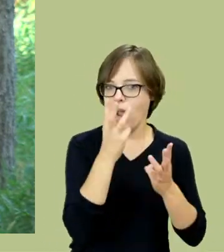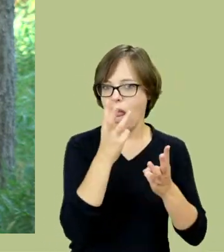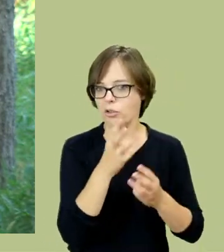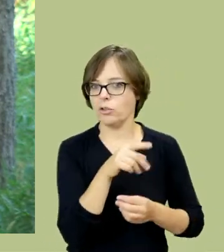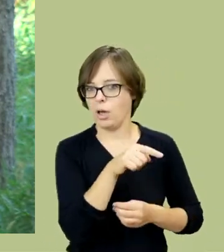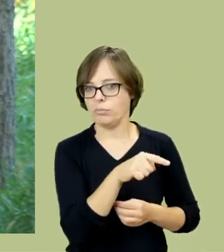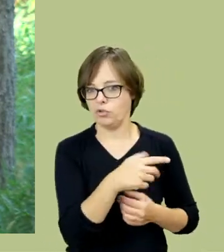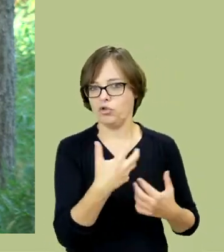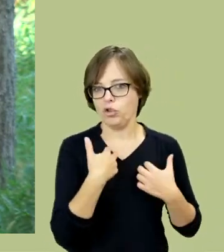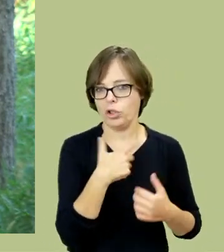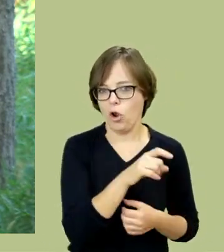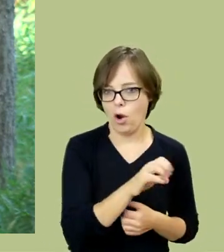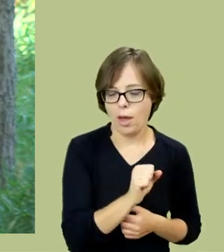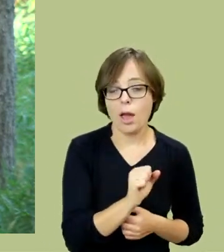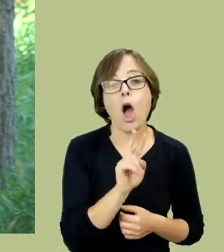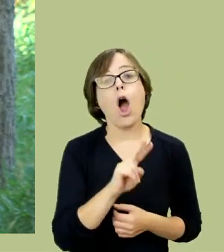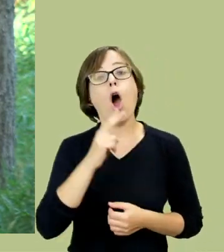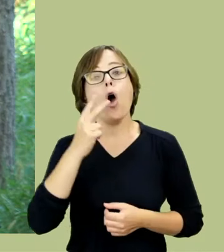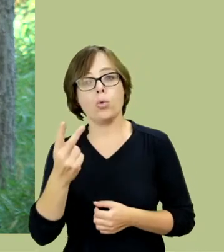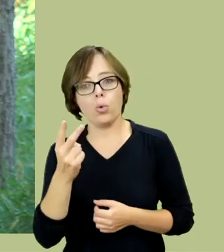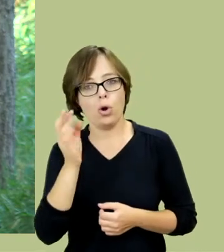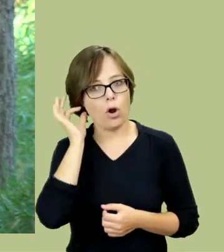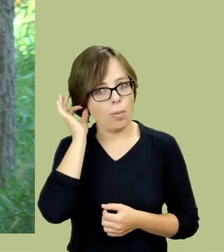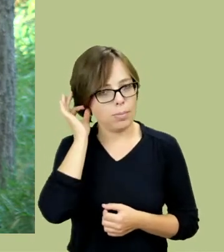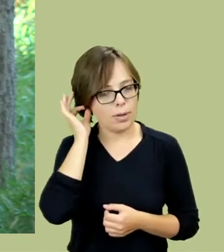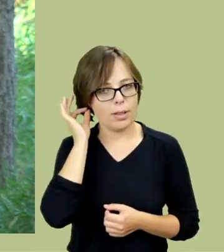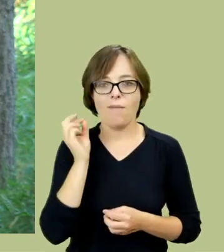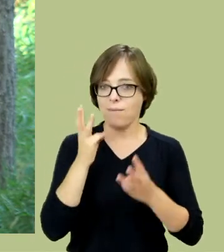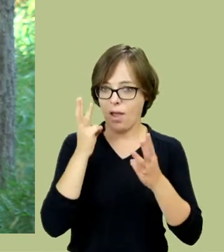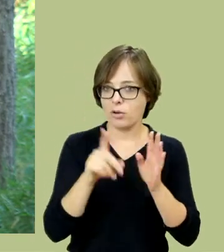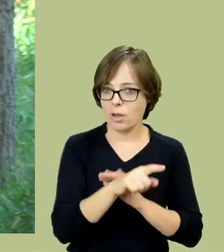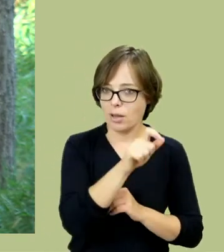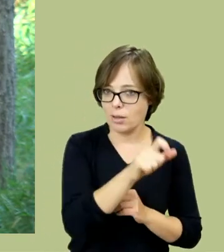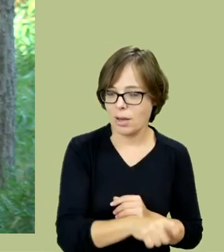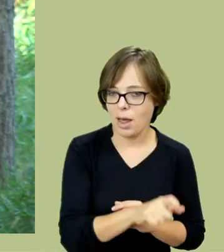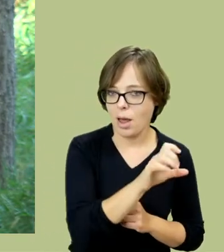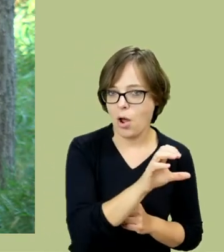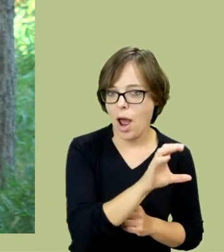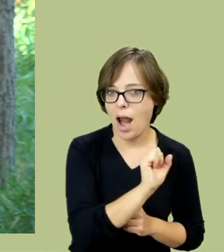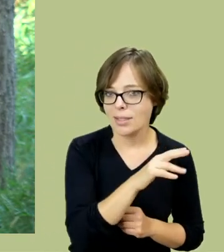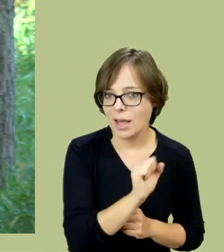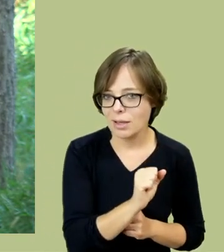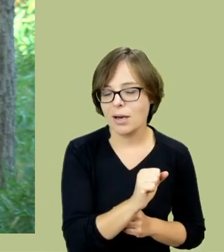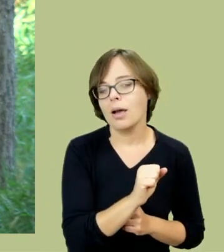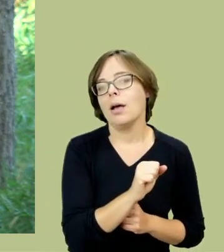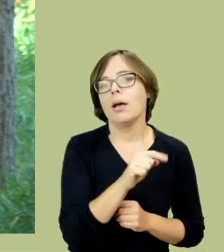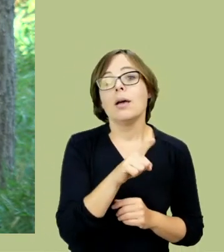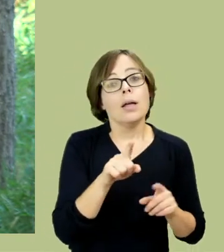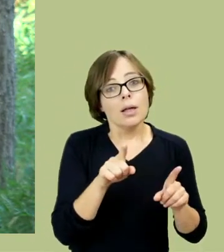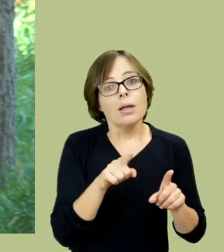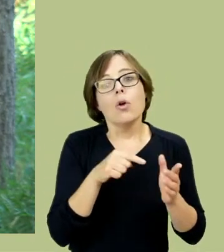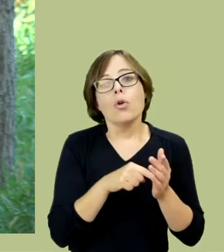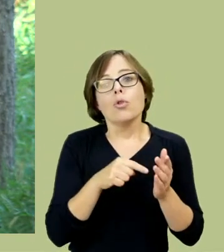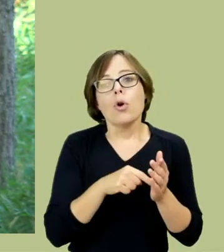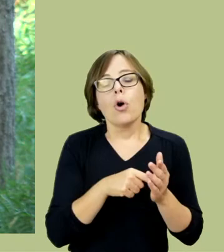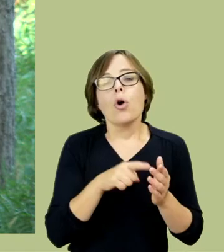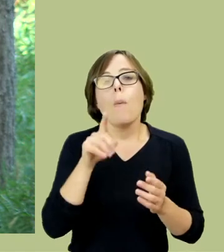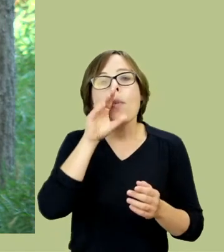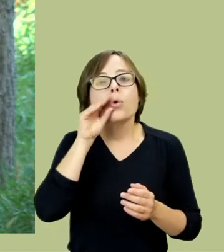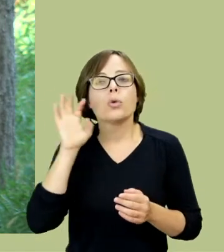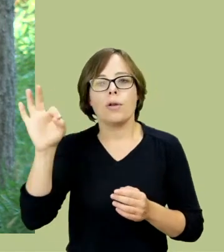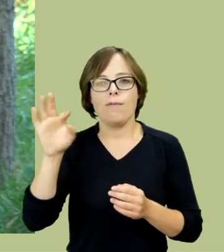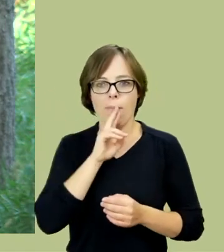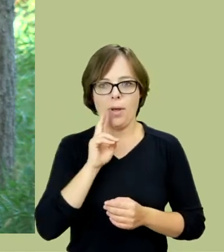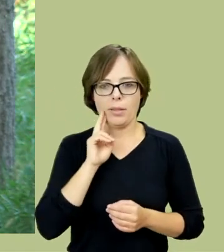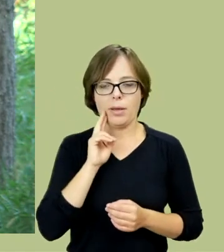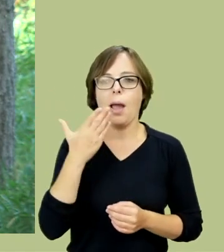wspomina Aleksandra w swoich wspomnieniach, ale też dotarłam do niej przez inne źródła, była matka Piłsudskiego.